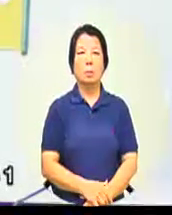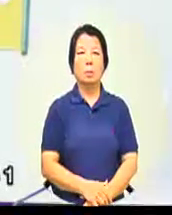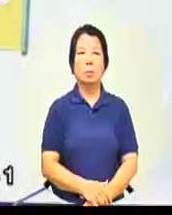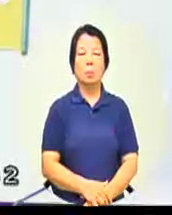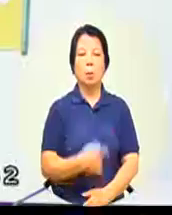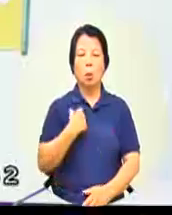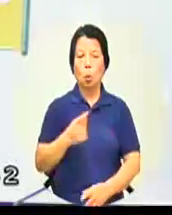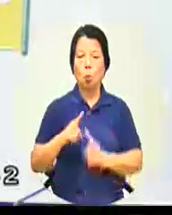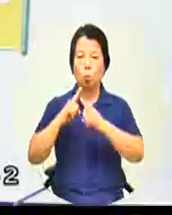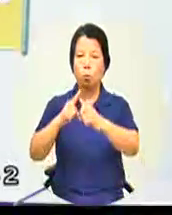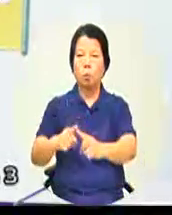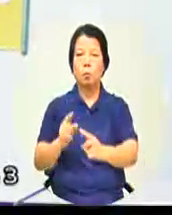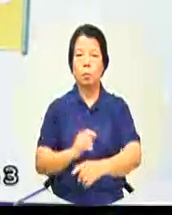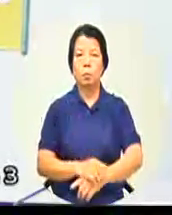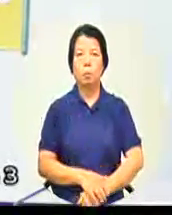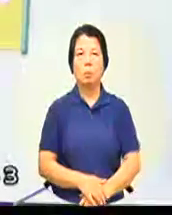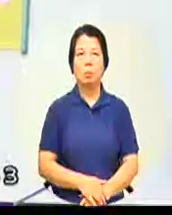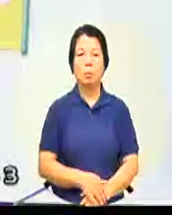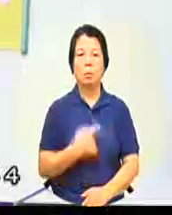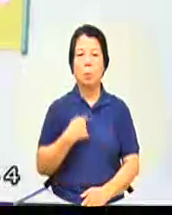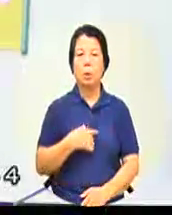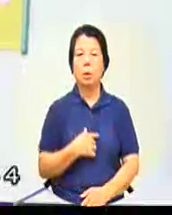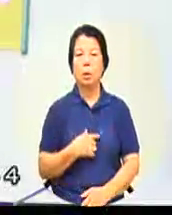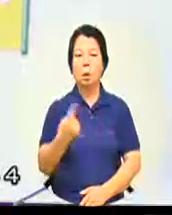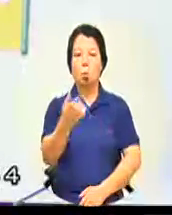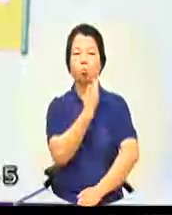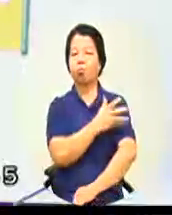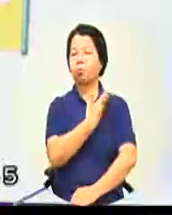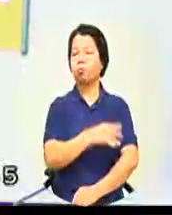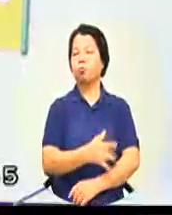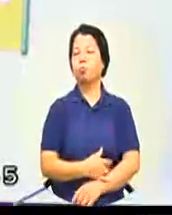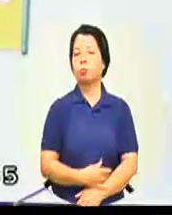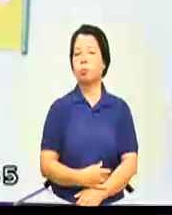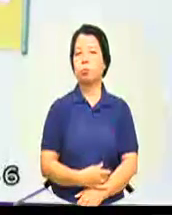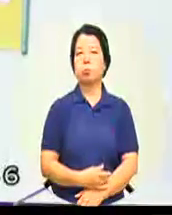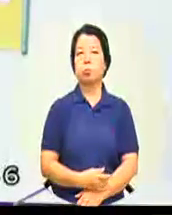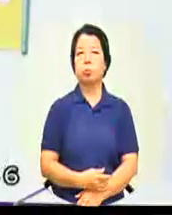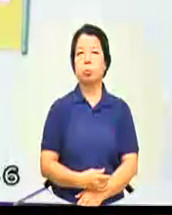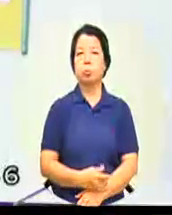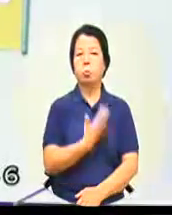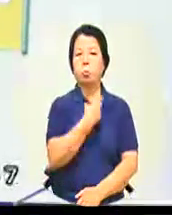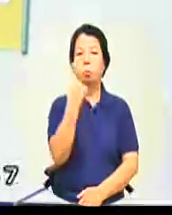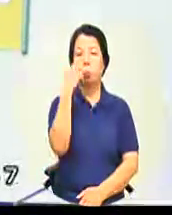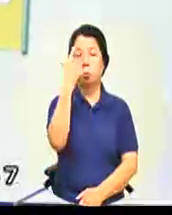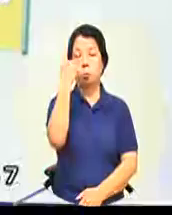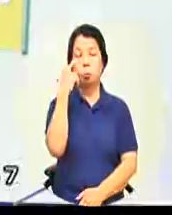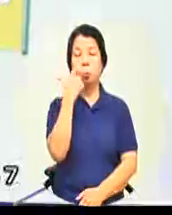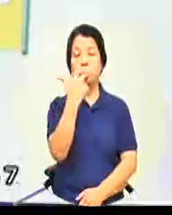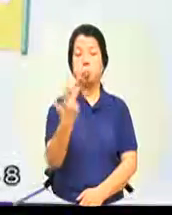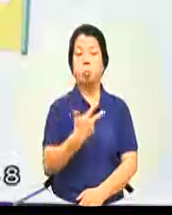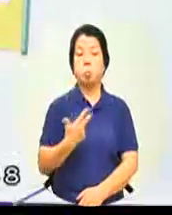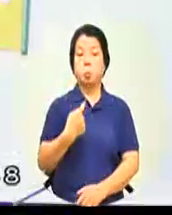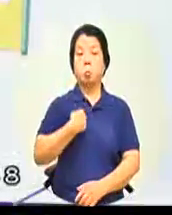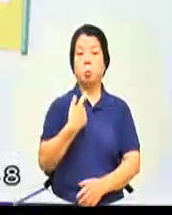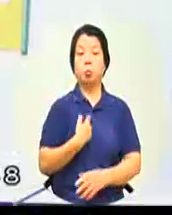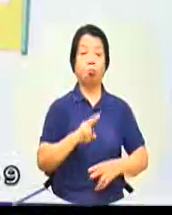本社去呀哦，无人要甲你休难啦，连椅啊坐都无啦，家己去找